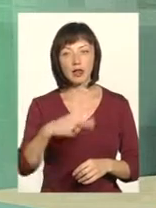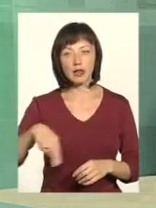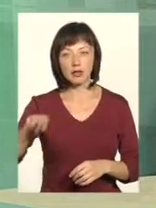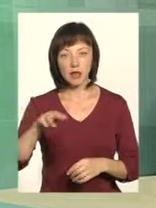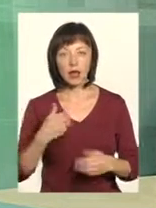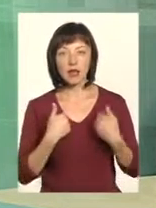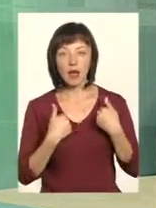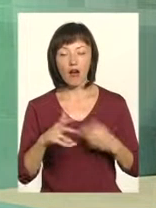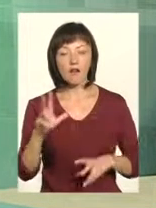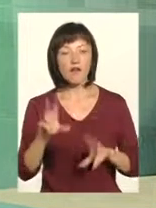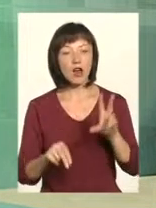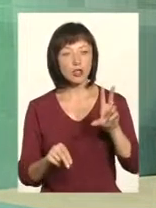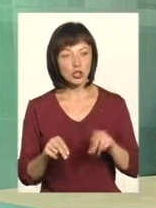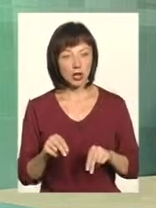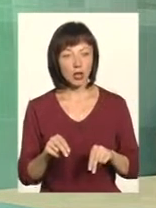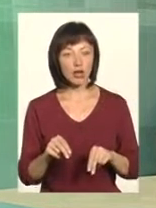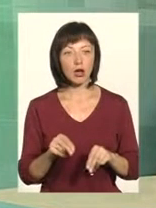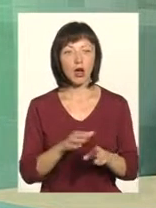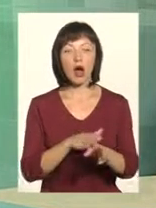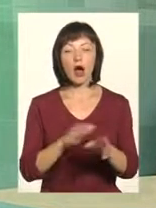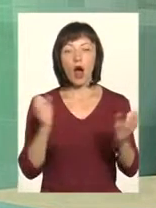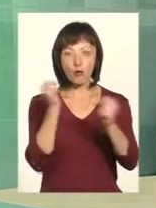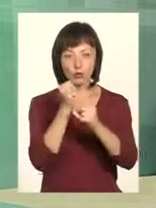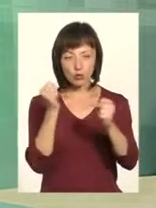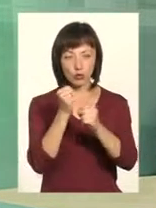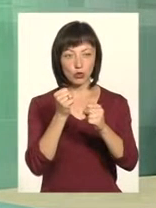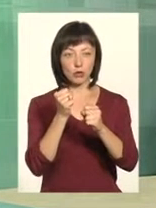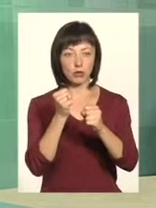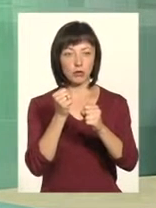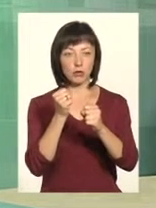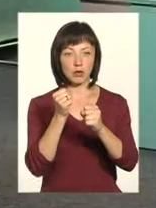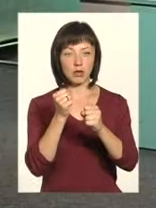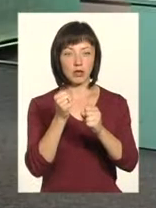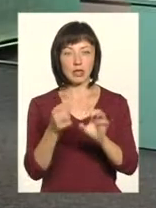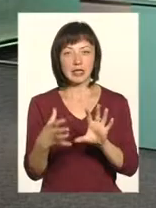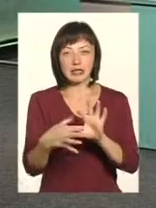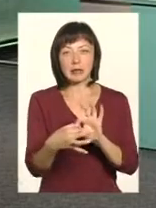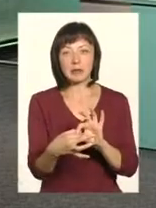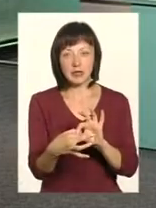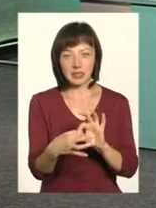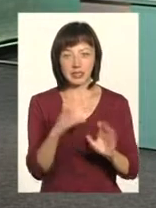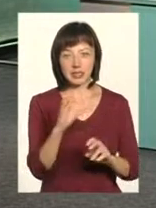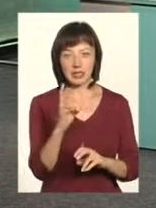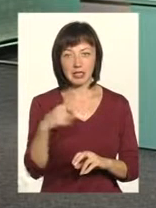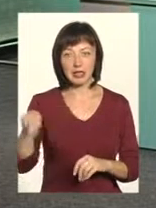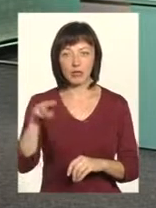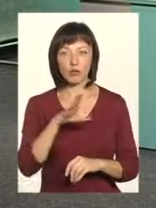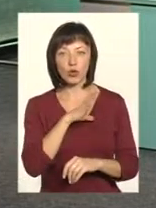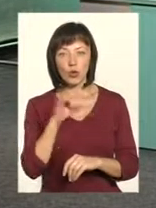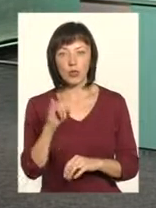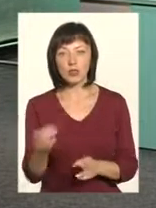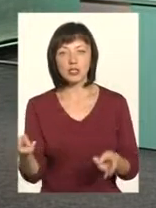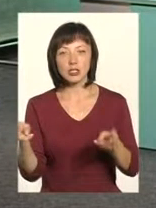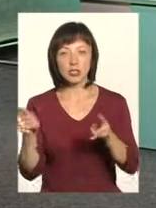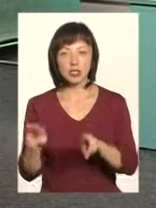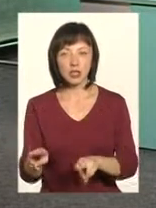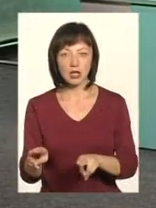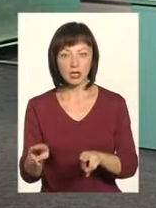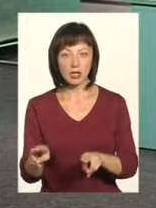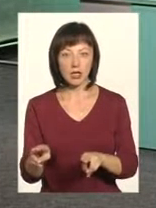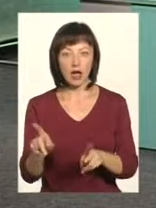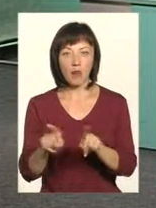Я вважаю абсолютно абсурдом триматися за СНД, яке було і залишається геополітичним